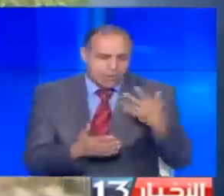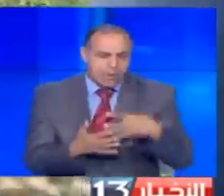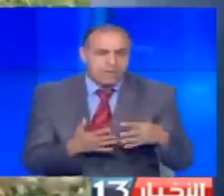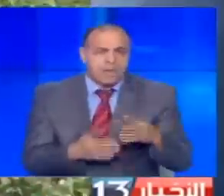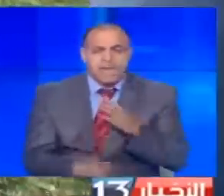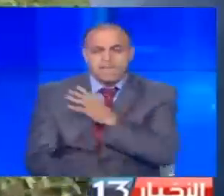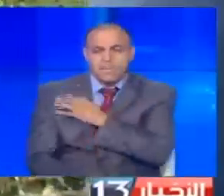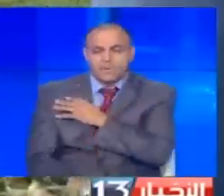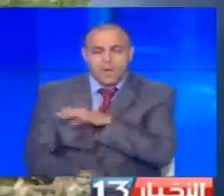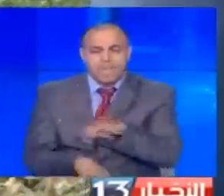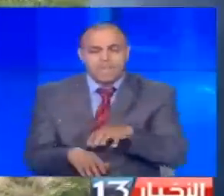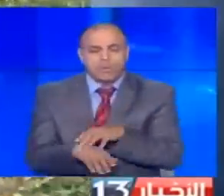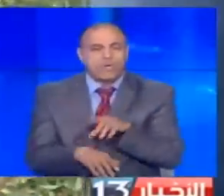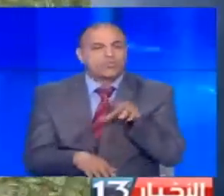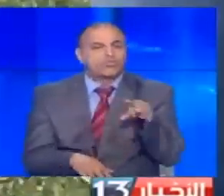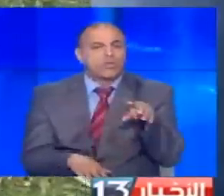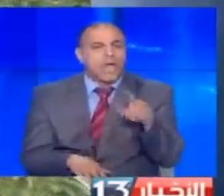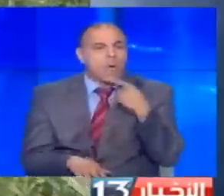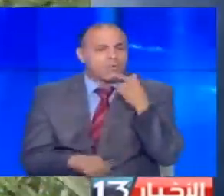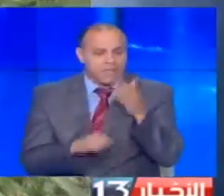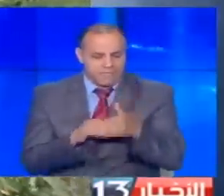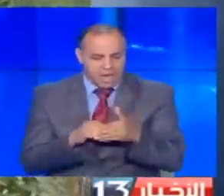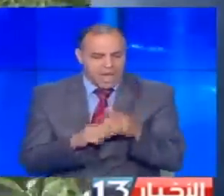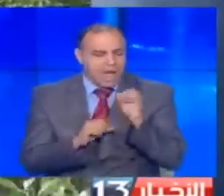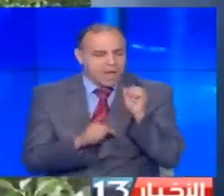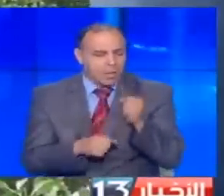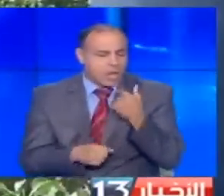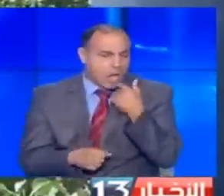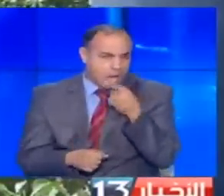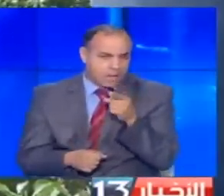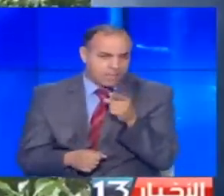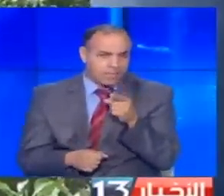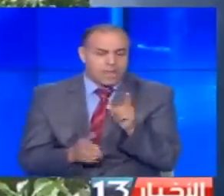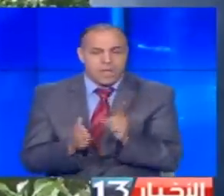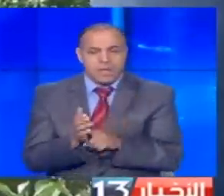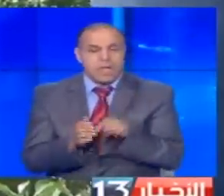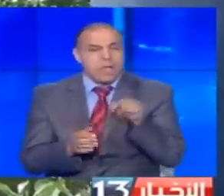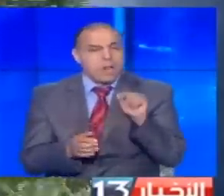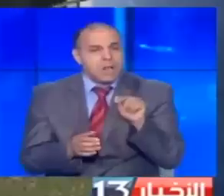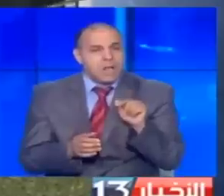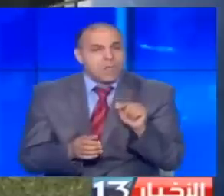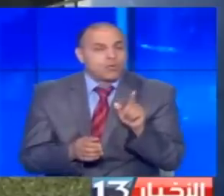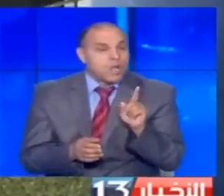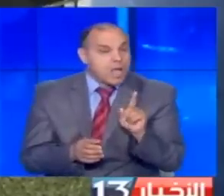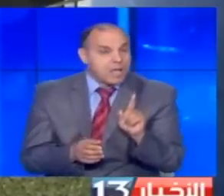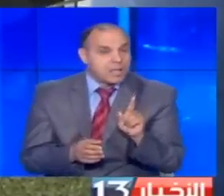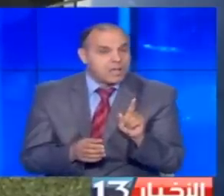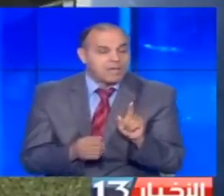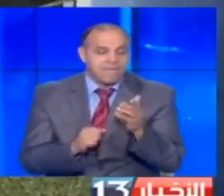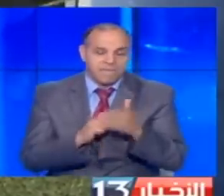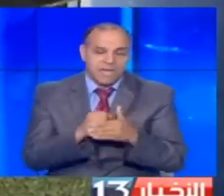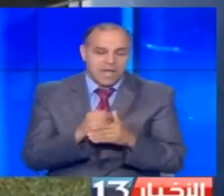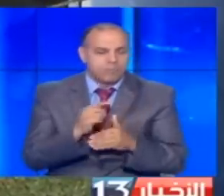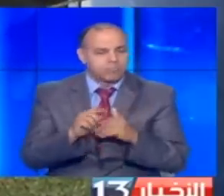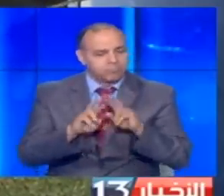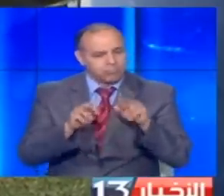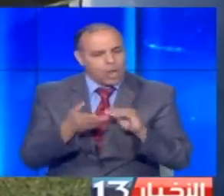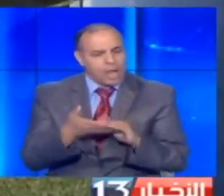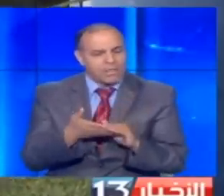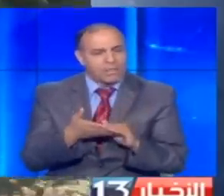من المندوبيه الجهويه للفلاحه بالقران اكد ضروره انشاء سلاحه بعقليه